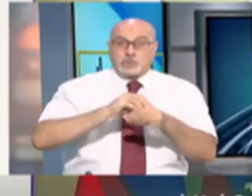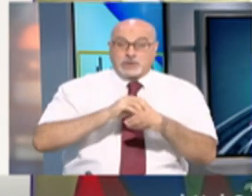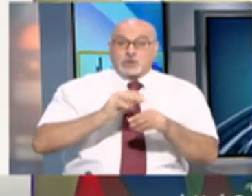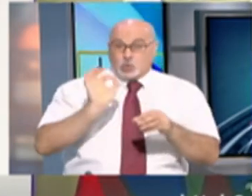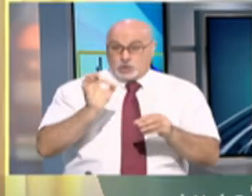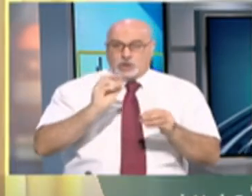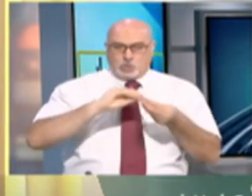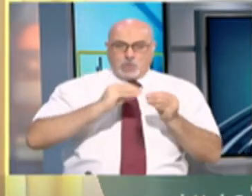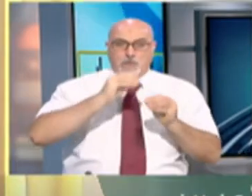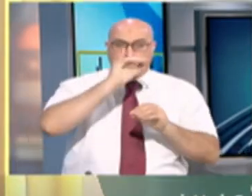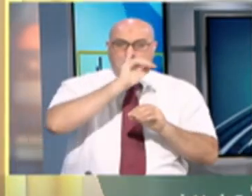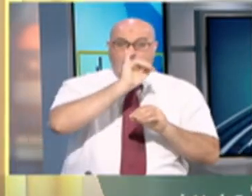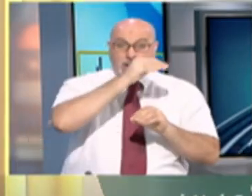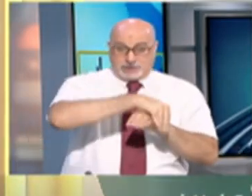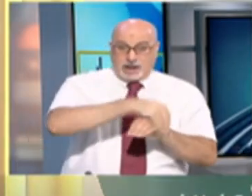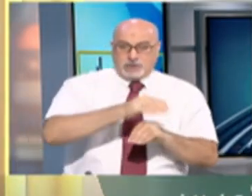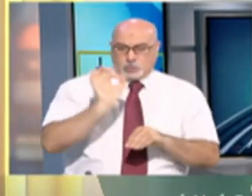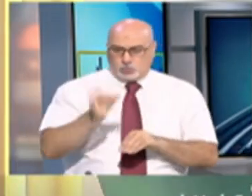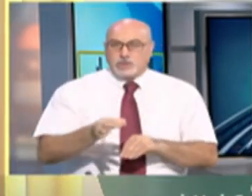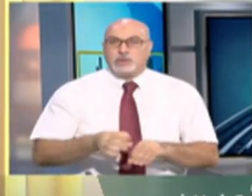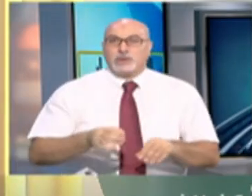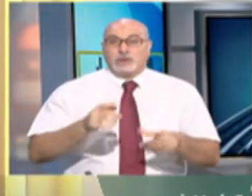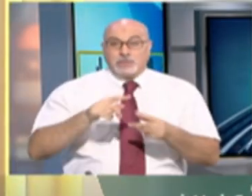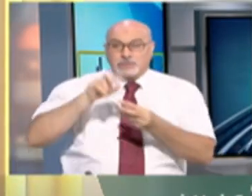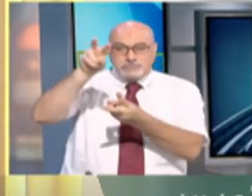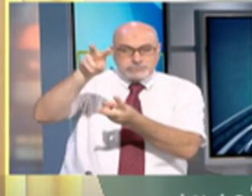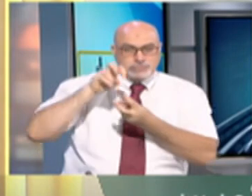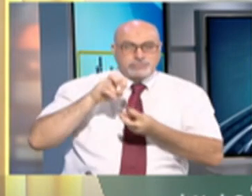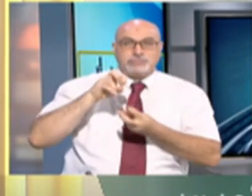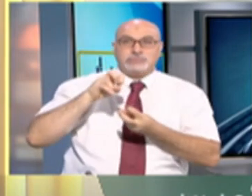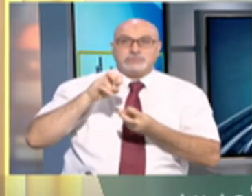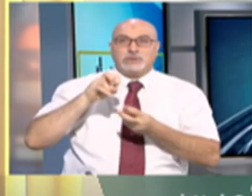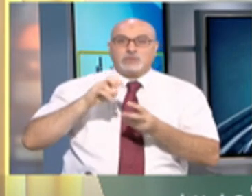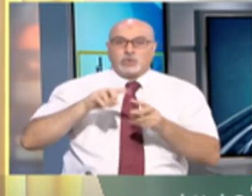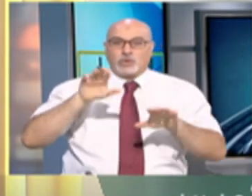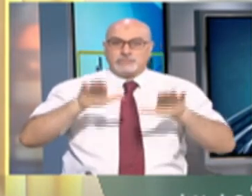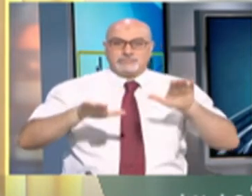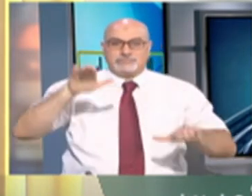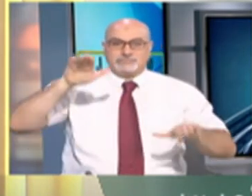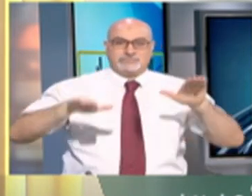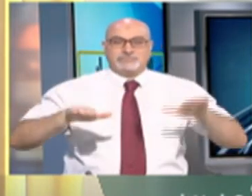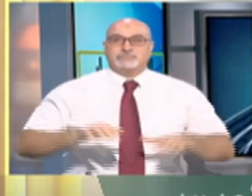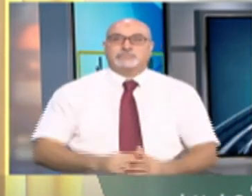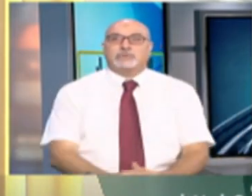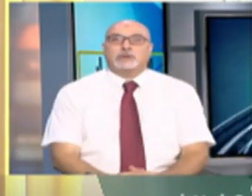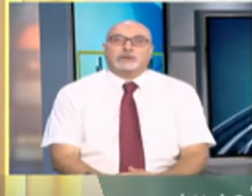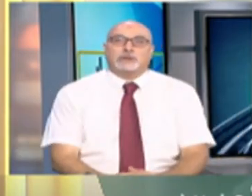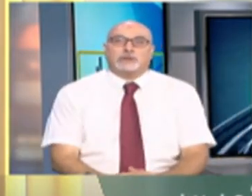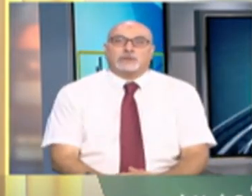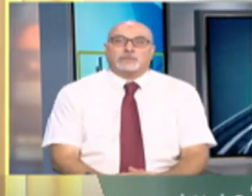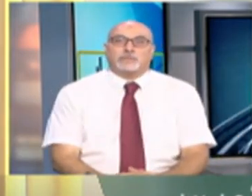فحسب، وإنما يستمد جذوره من الاختلال الفاضح في